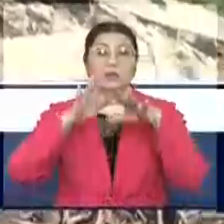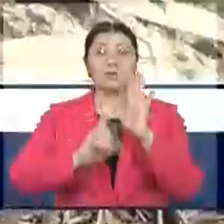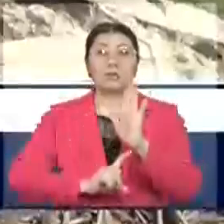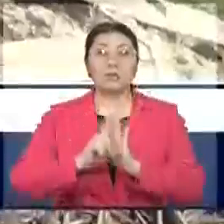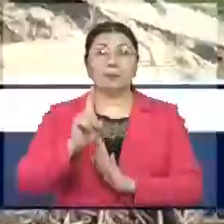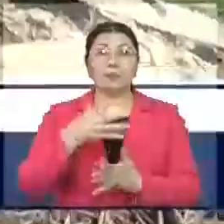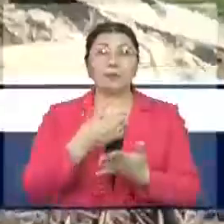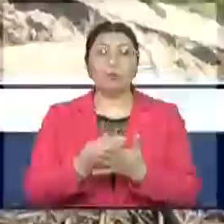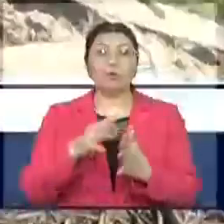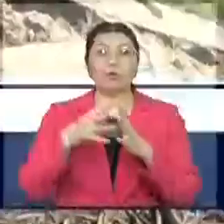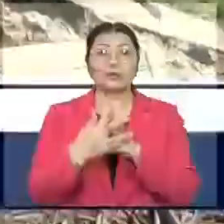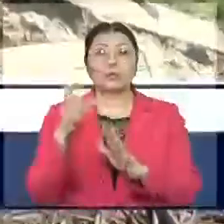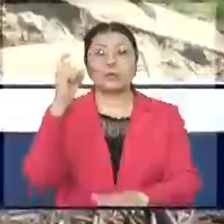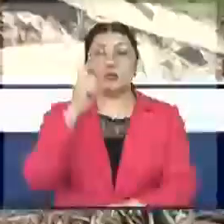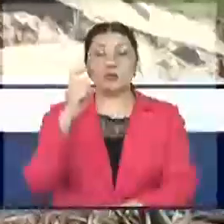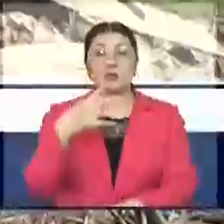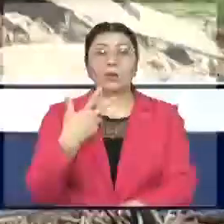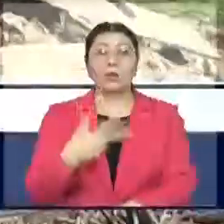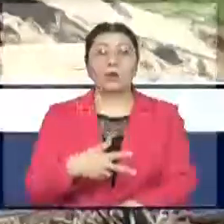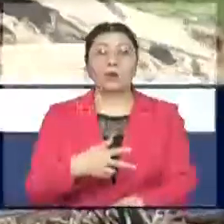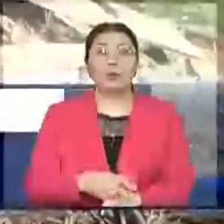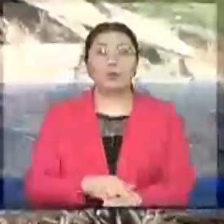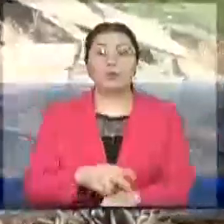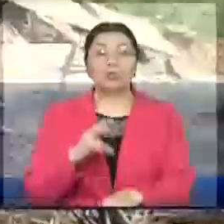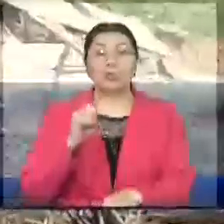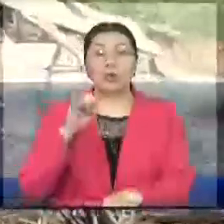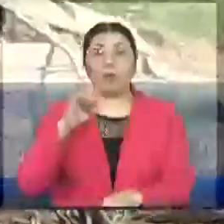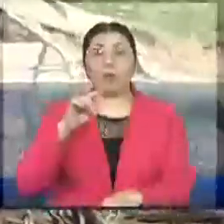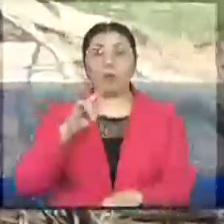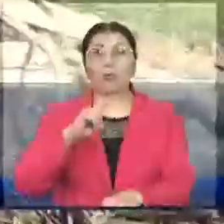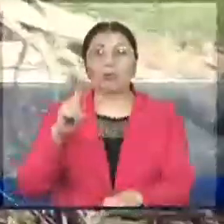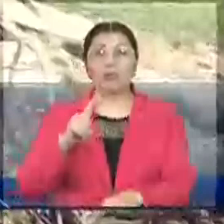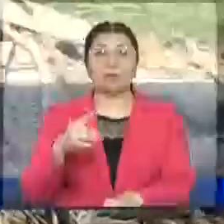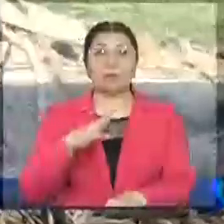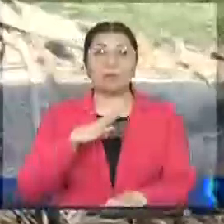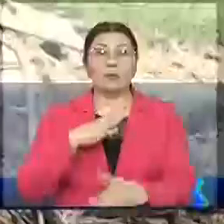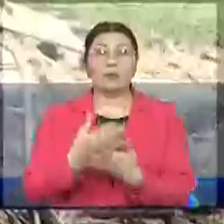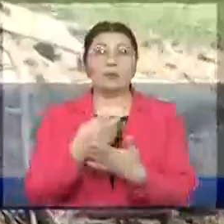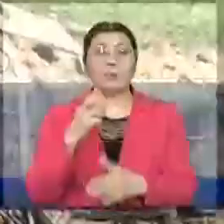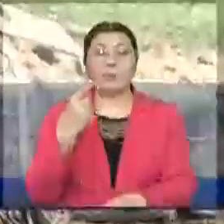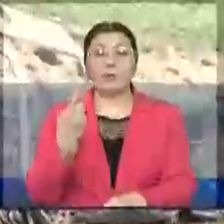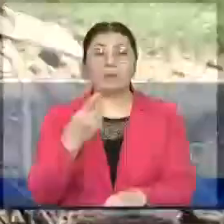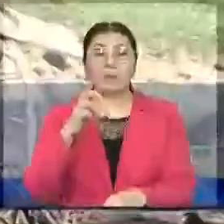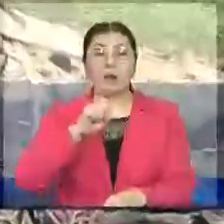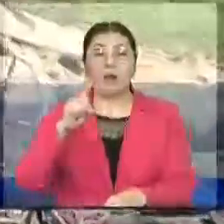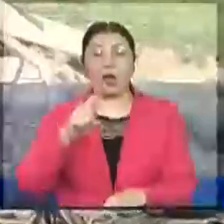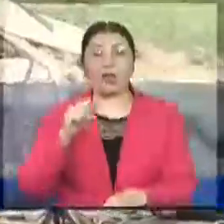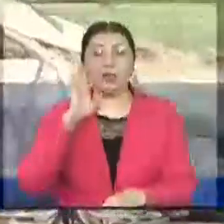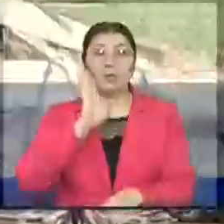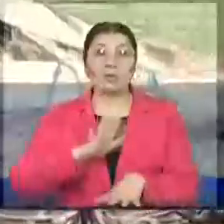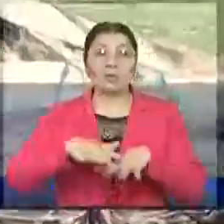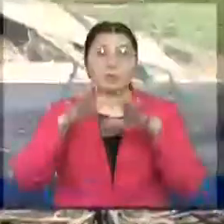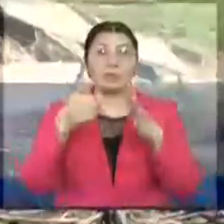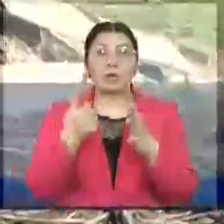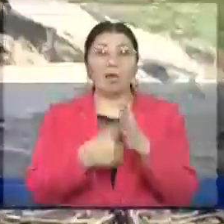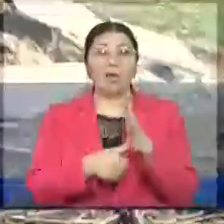шаруа қожалығыма 30 күні Наурызда барғанымда бір базымды су басып кеткен, шайып